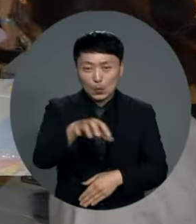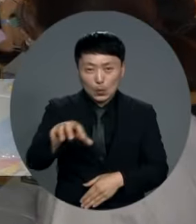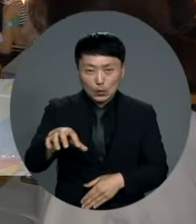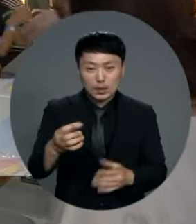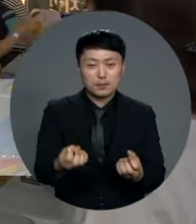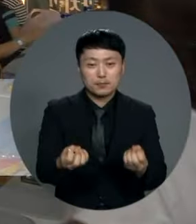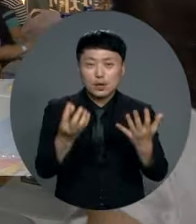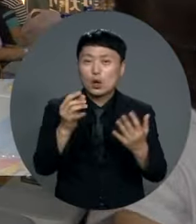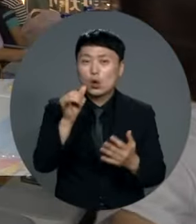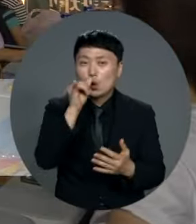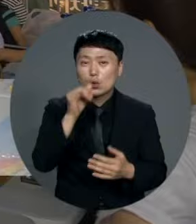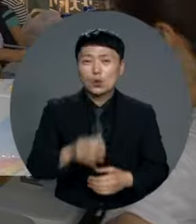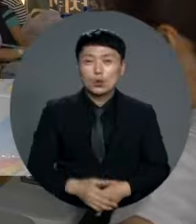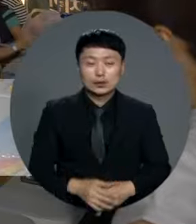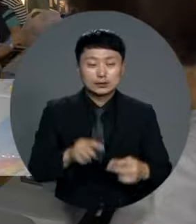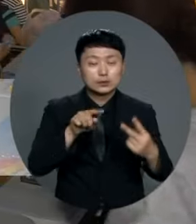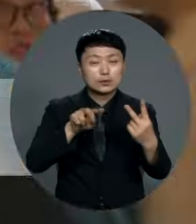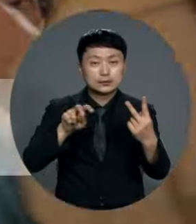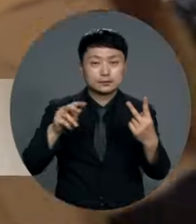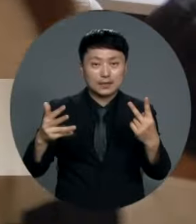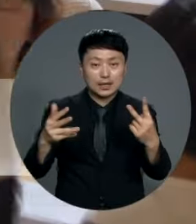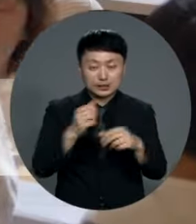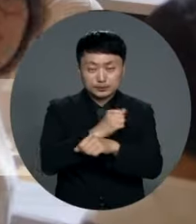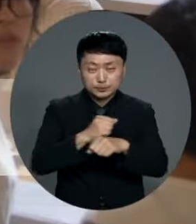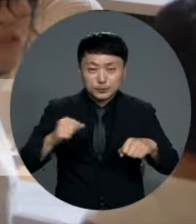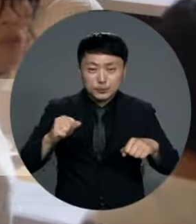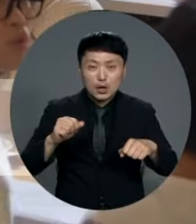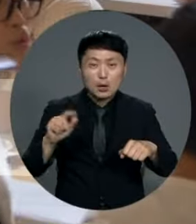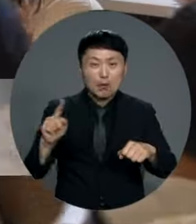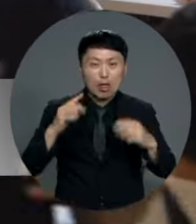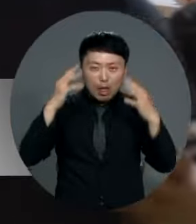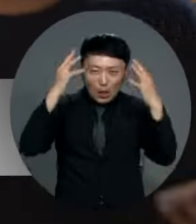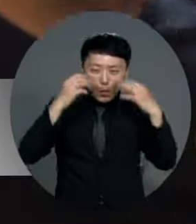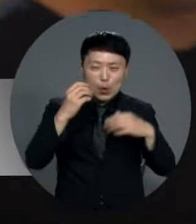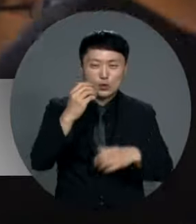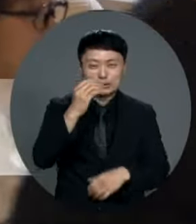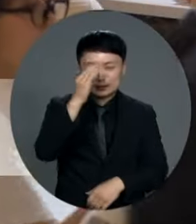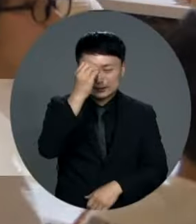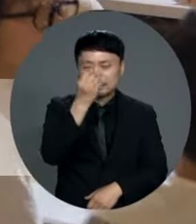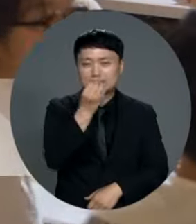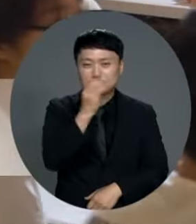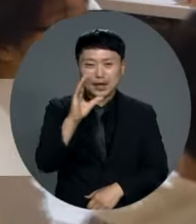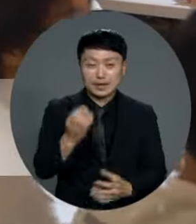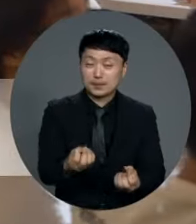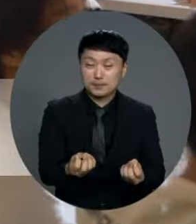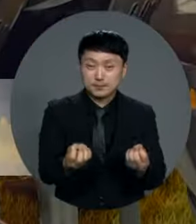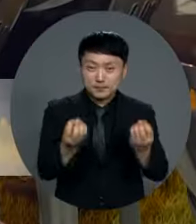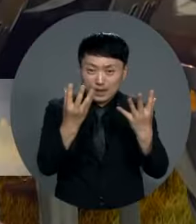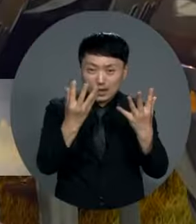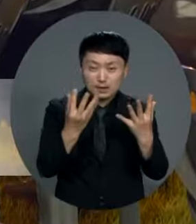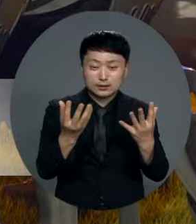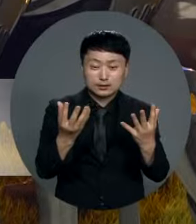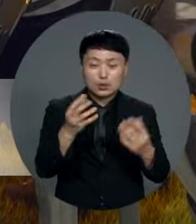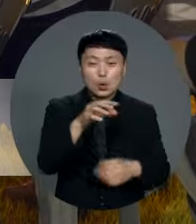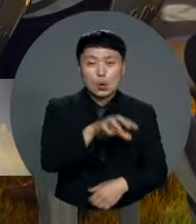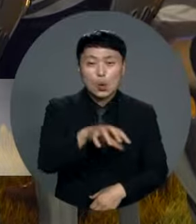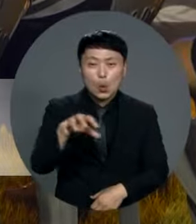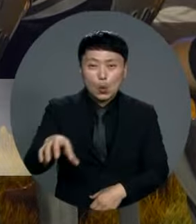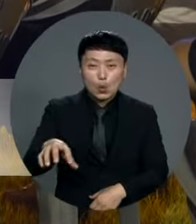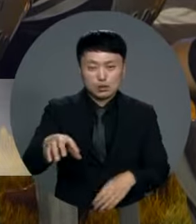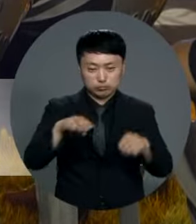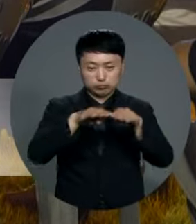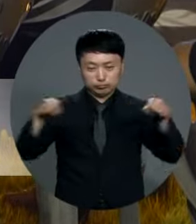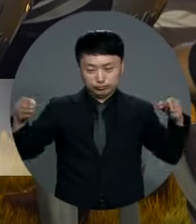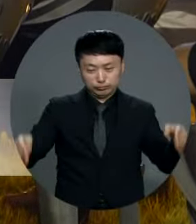펼쳐집니다. 주 무대인 228 자유광장은 트로피컬 치맥클럽 콘셉트로 꾸며지고 잔디광장 중앙에 개방형